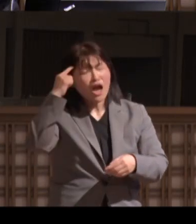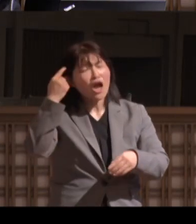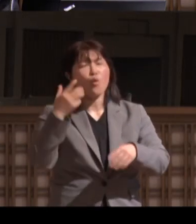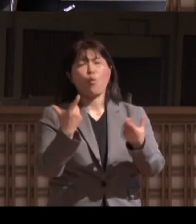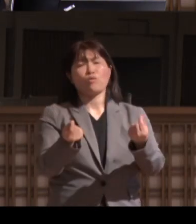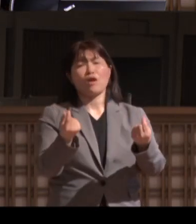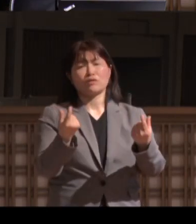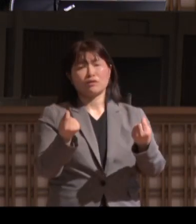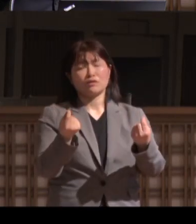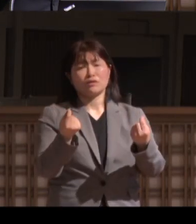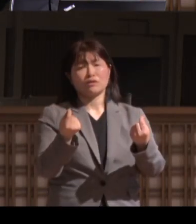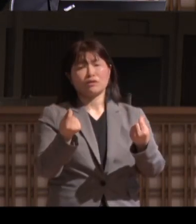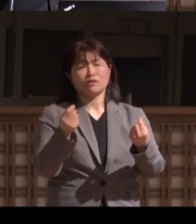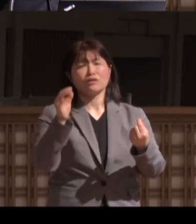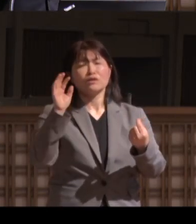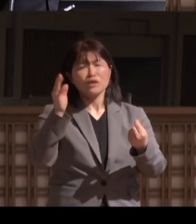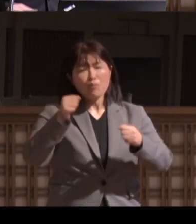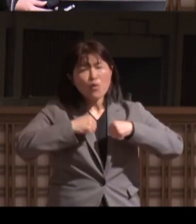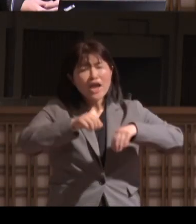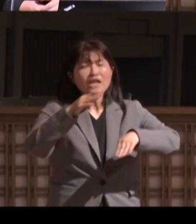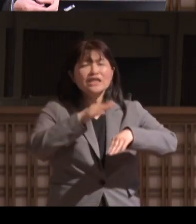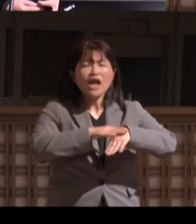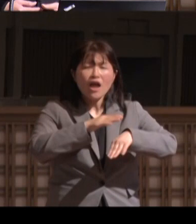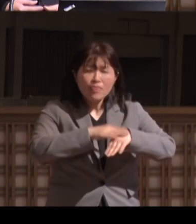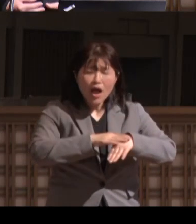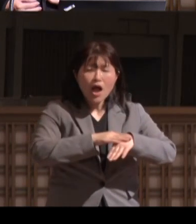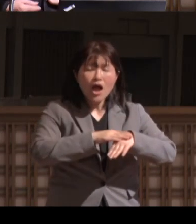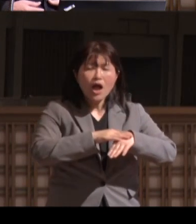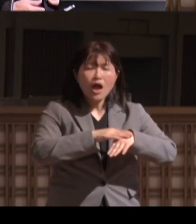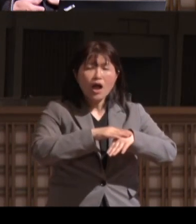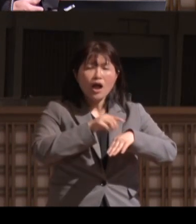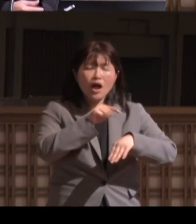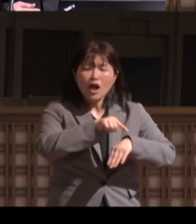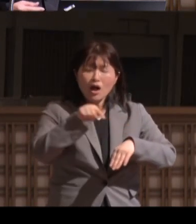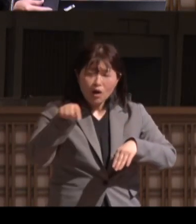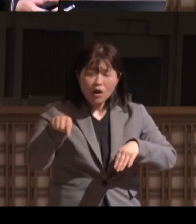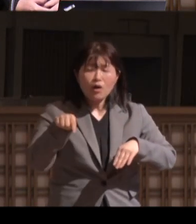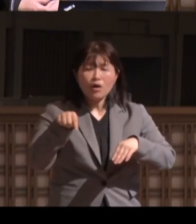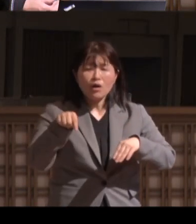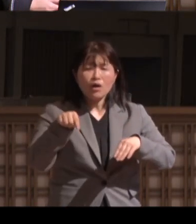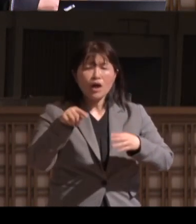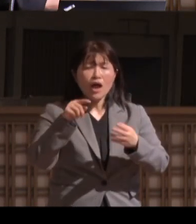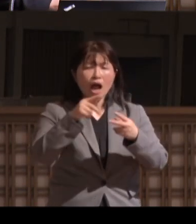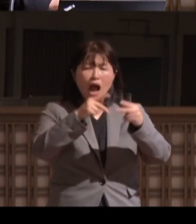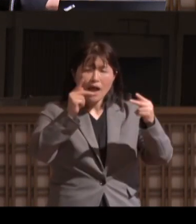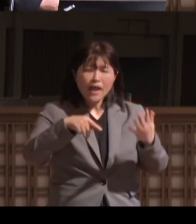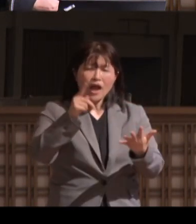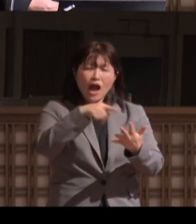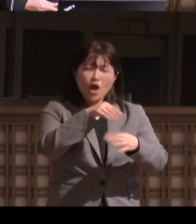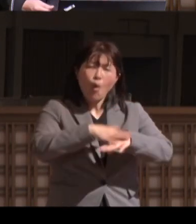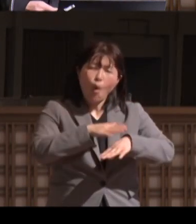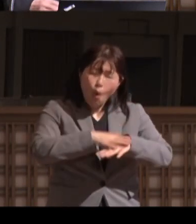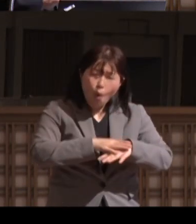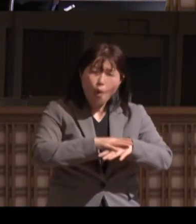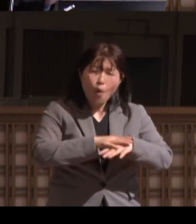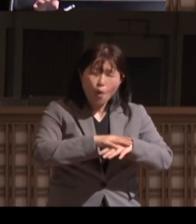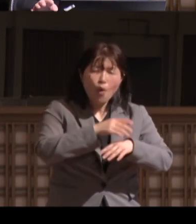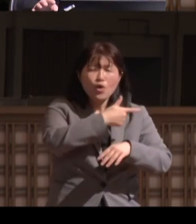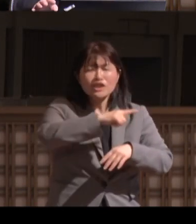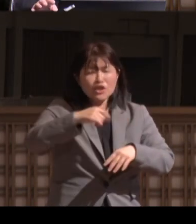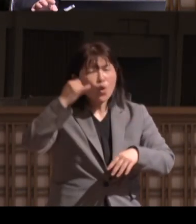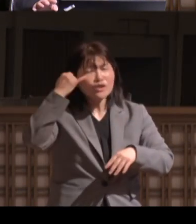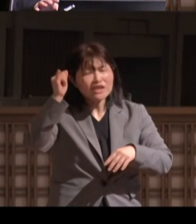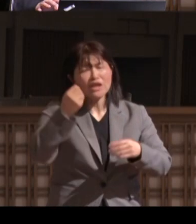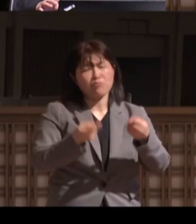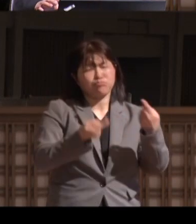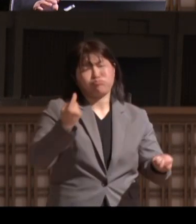ないんですねでもどういう風にして地域を魅力を高めようかとかどういう風に課題解決しようかって言うといろんな意見